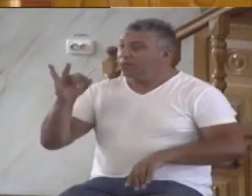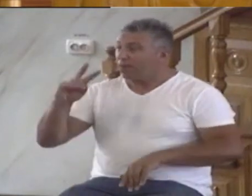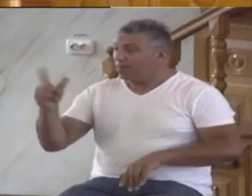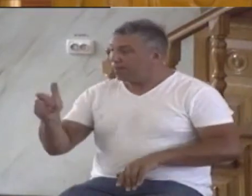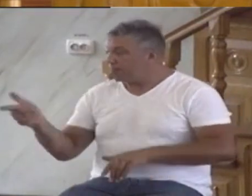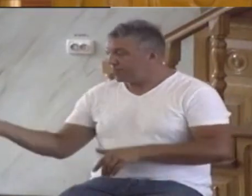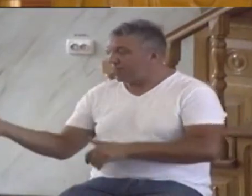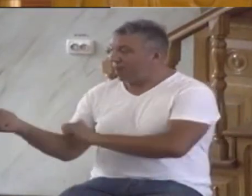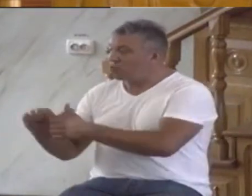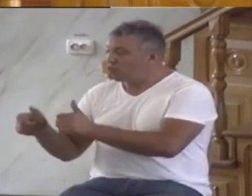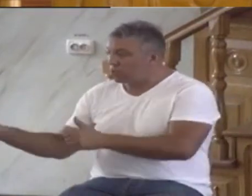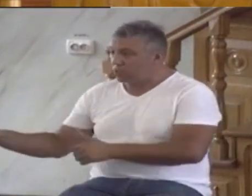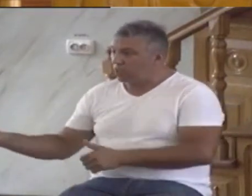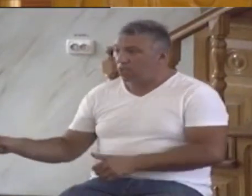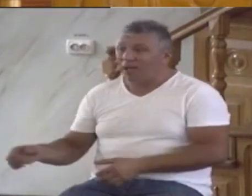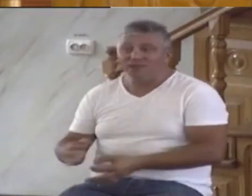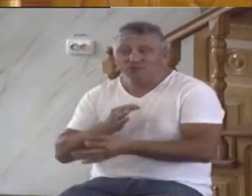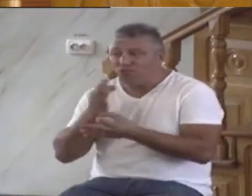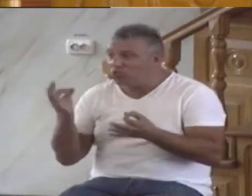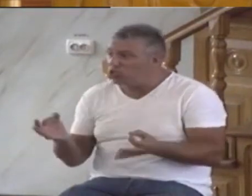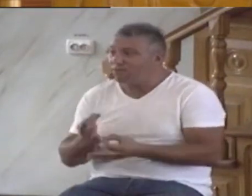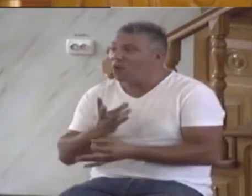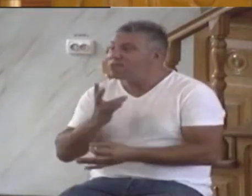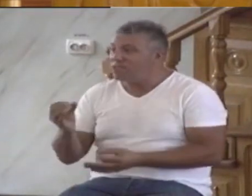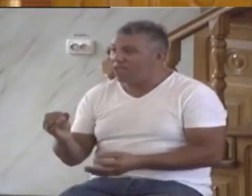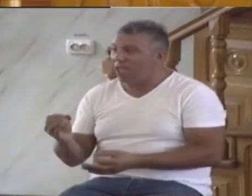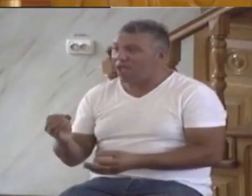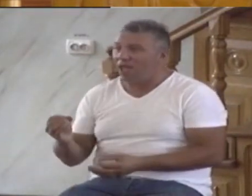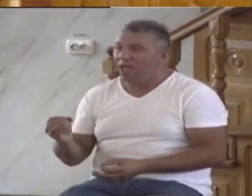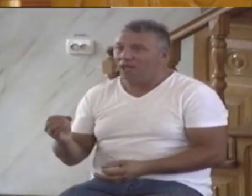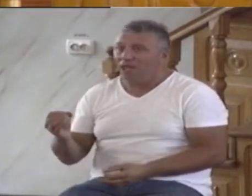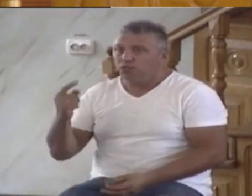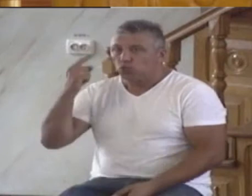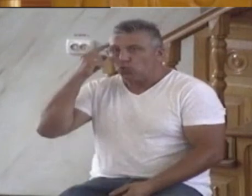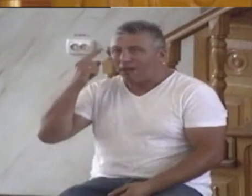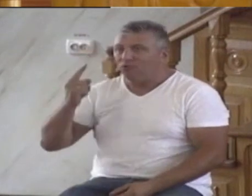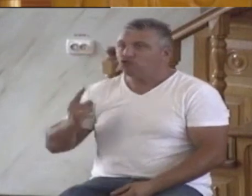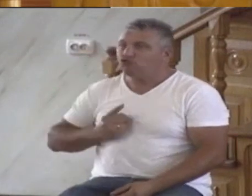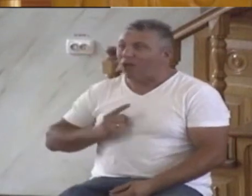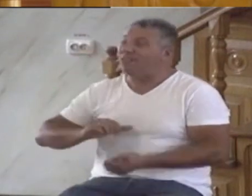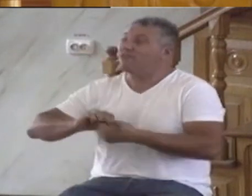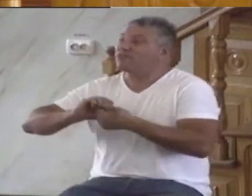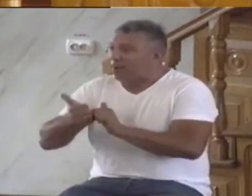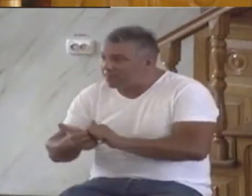ничего не ожидал взамен, он просто трудился.